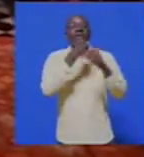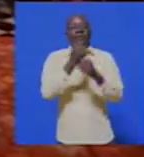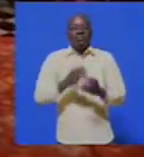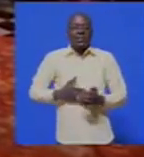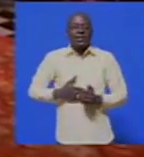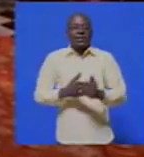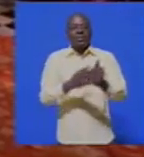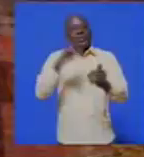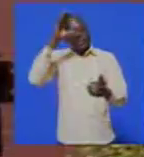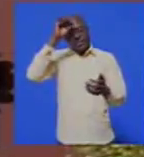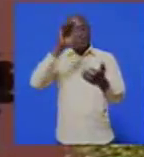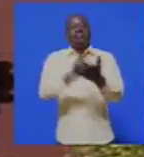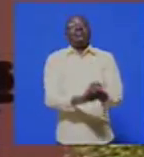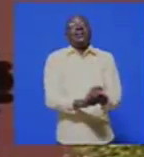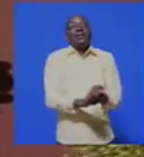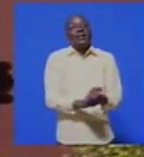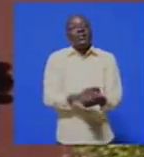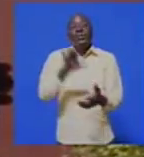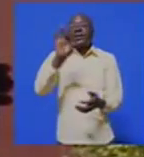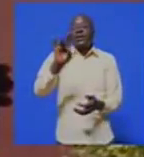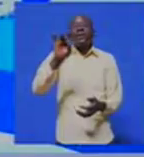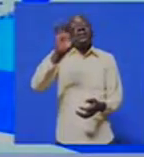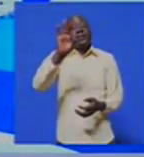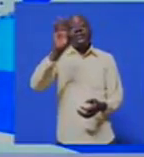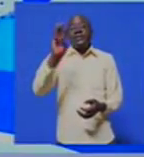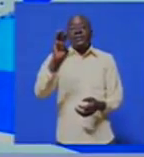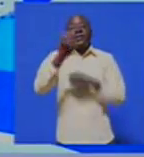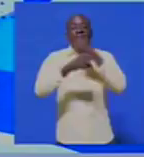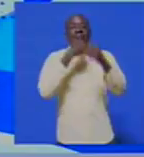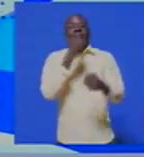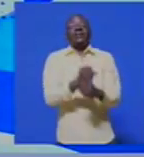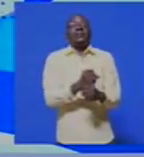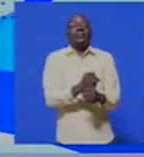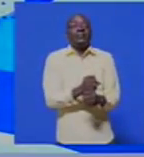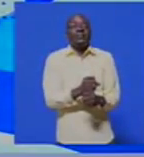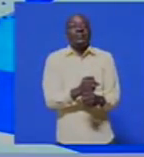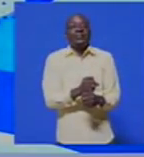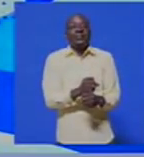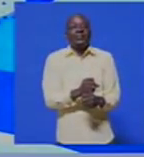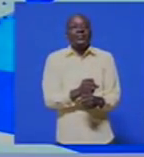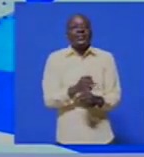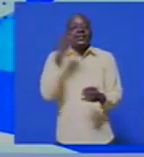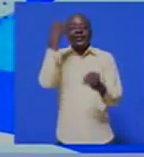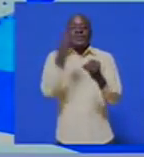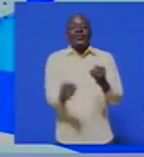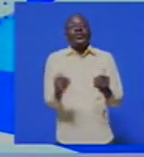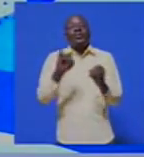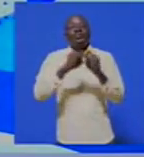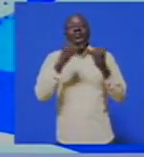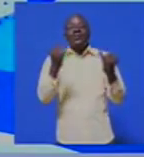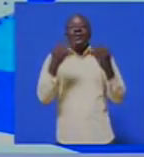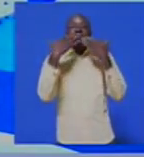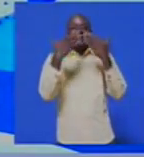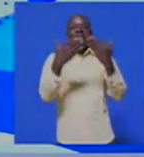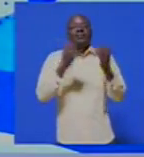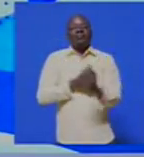de son mari, le duc d'Édimbourg, 96 ans. Voilà, c'est la fin de ce journal. Merci de l'avoir